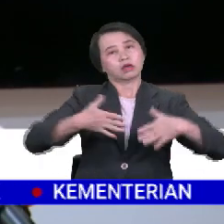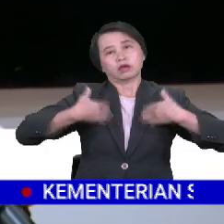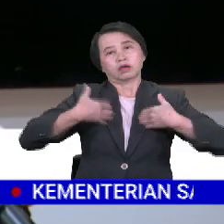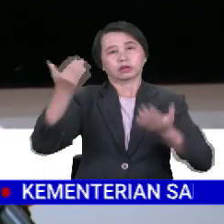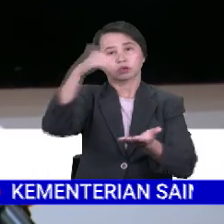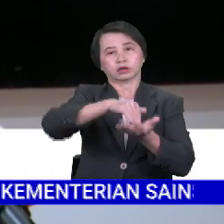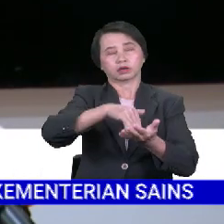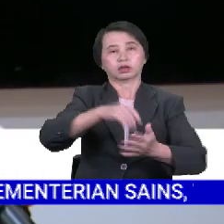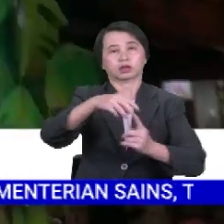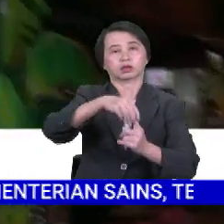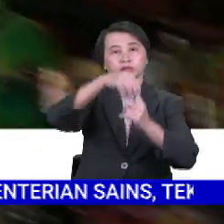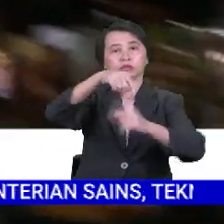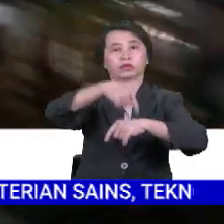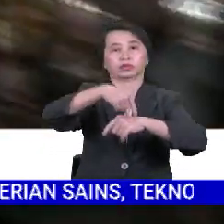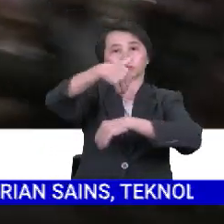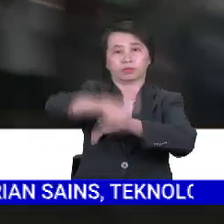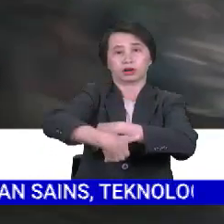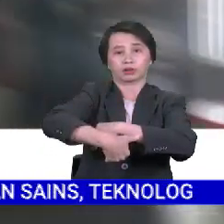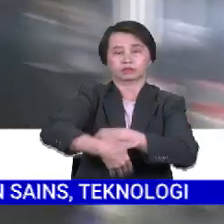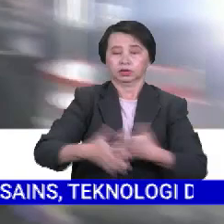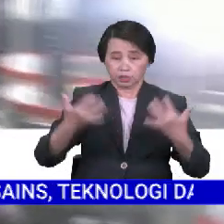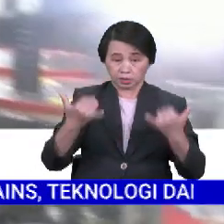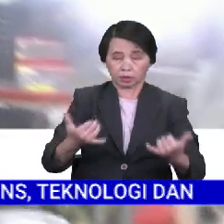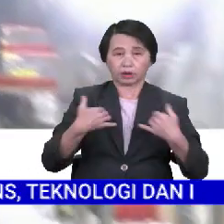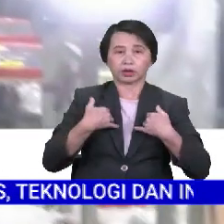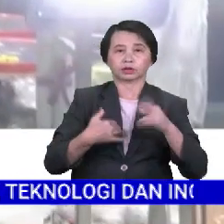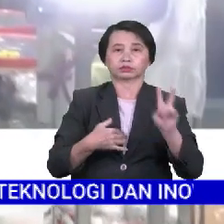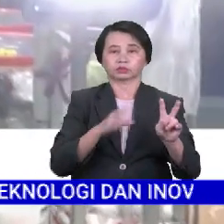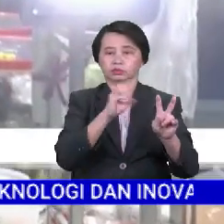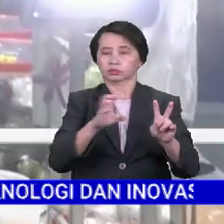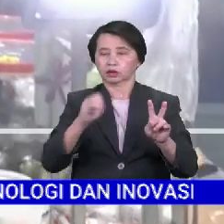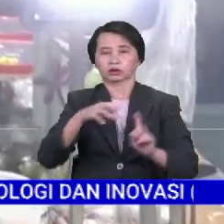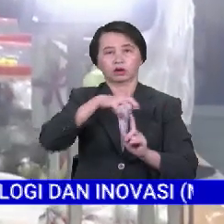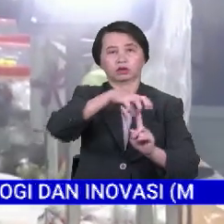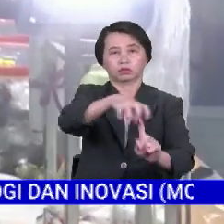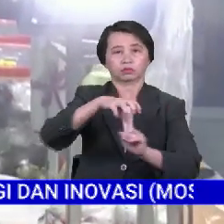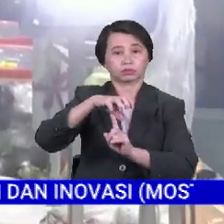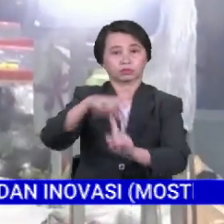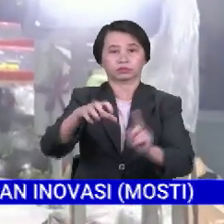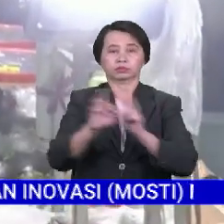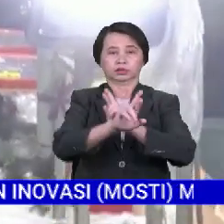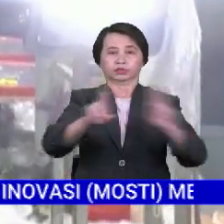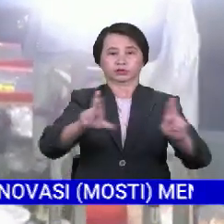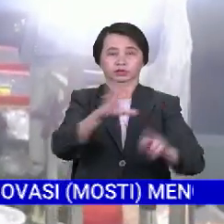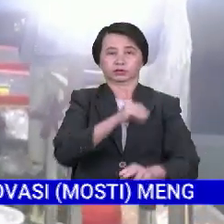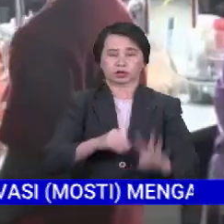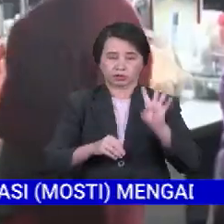khususnya pada waktu malam. Ketika ini, terdapat hampir 200 peniaga di lot kedai yang disediakan dan